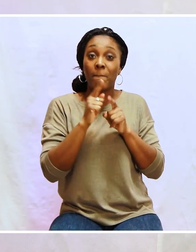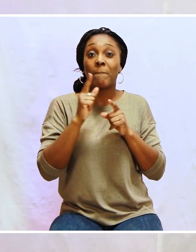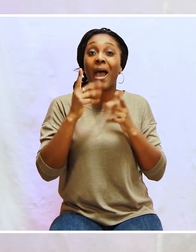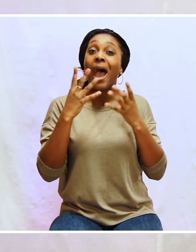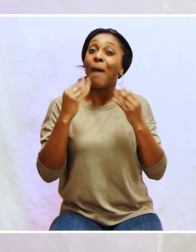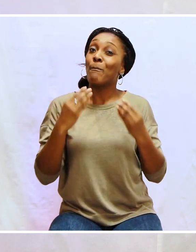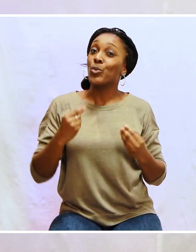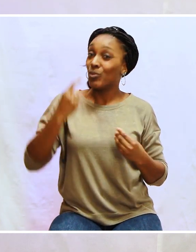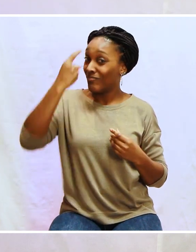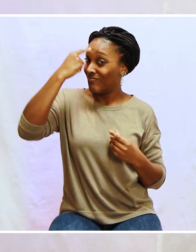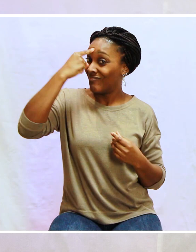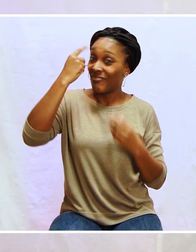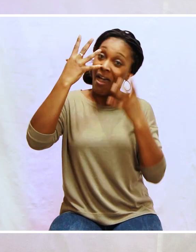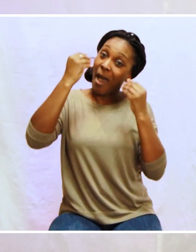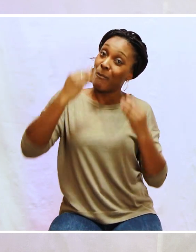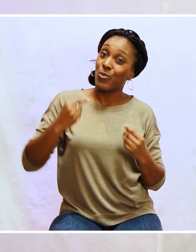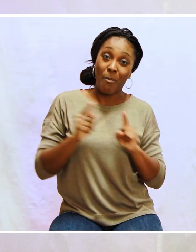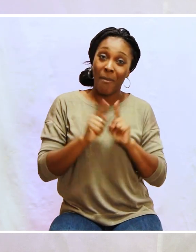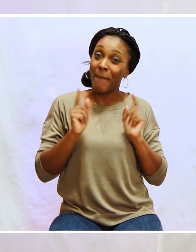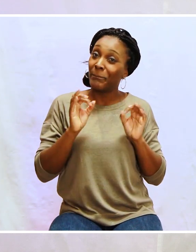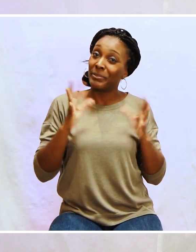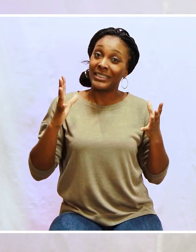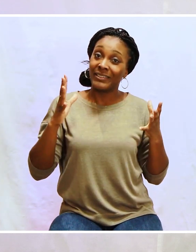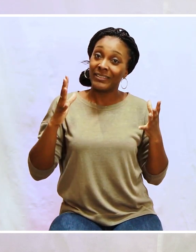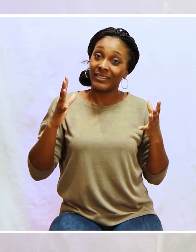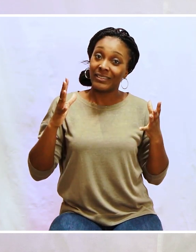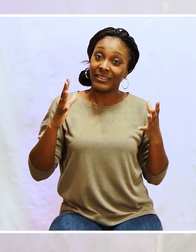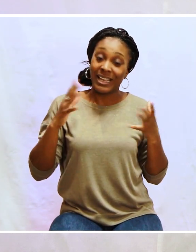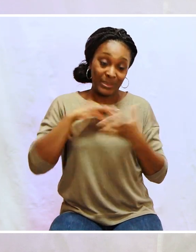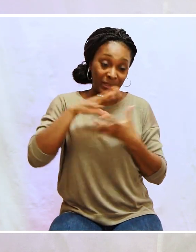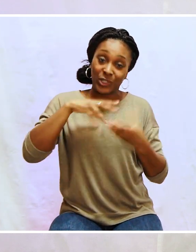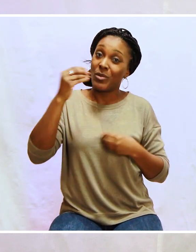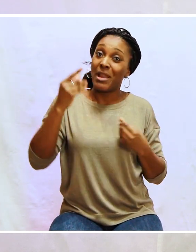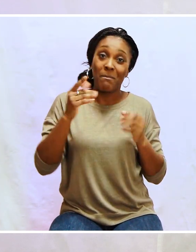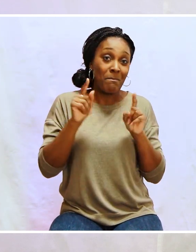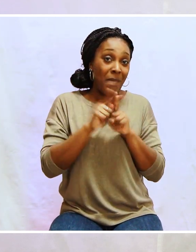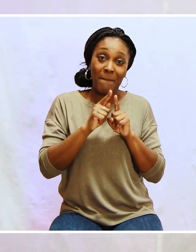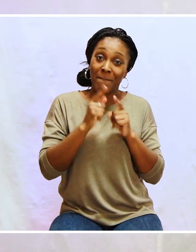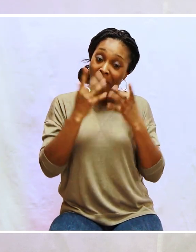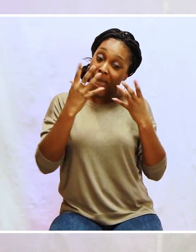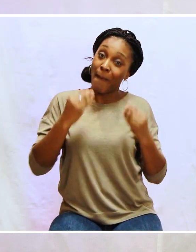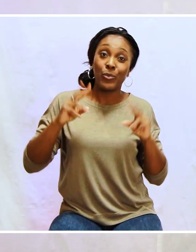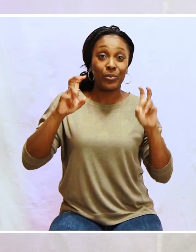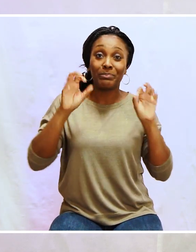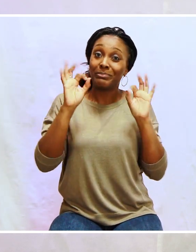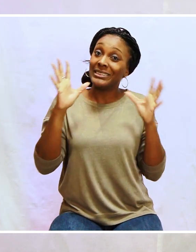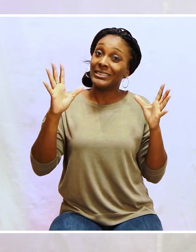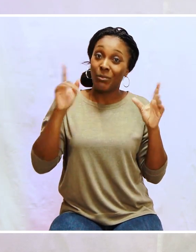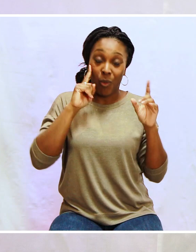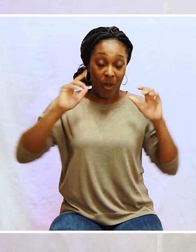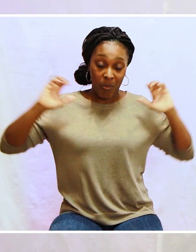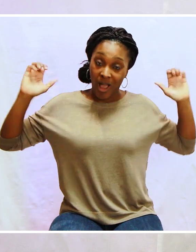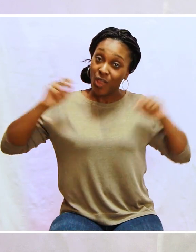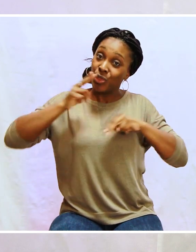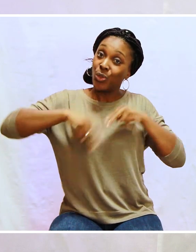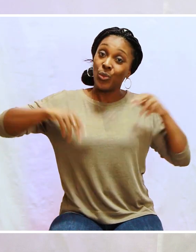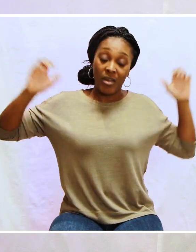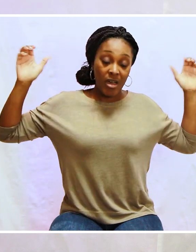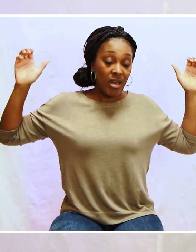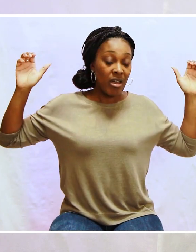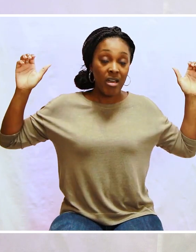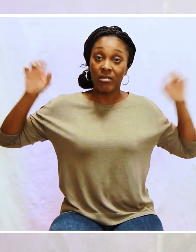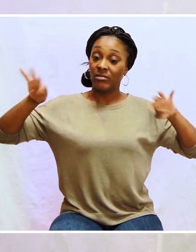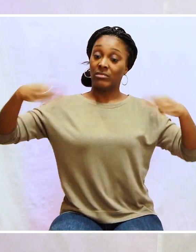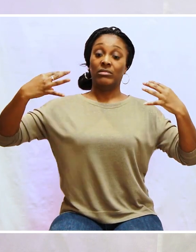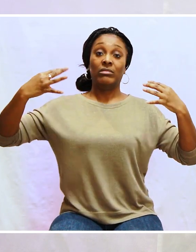abus physique, un abus spirituel. On m'a abusé à tous les étages. Et si j'étais abusé, eh bien,